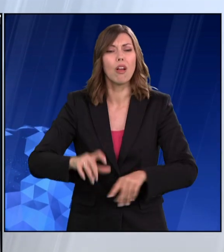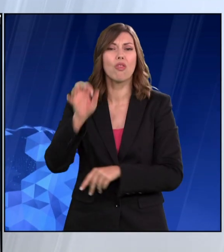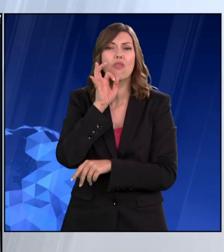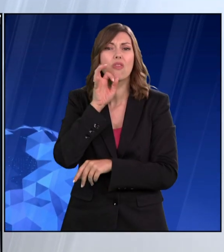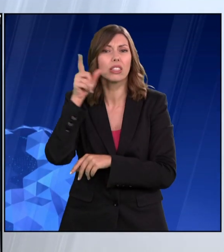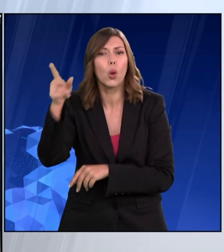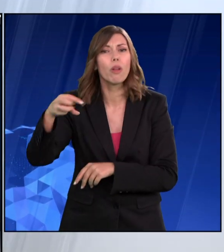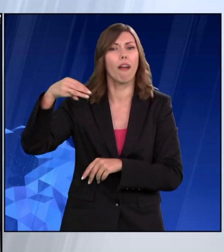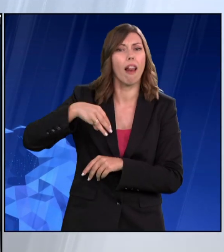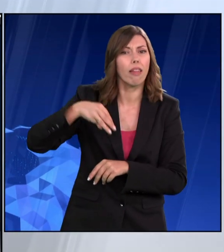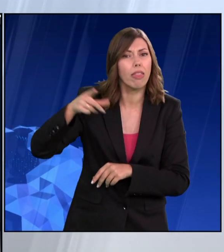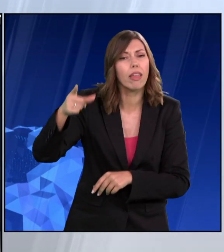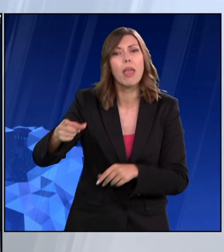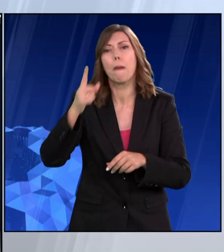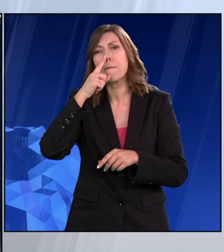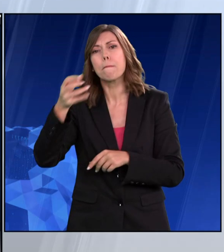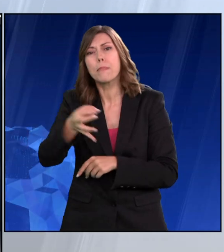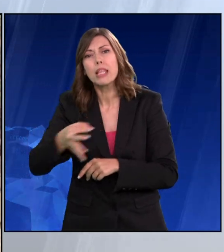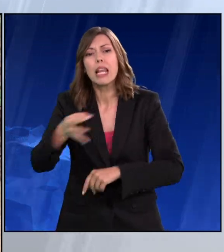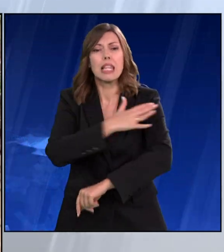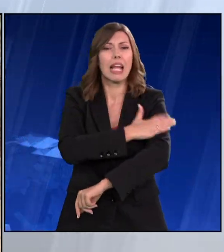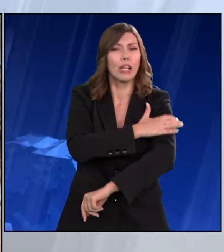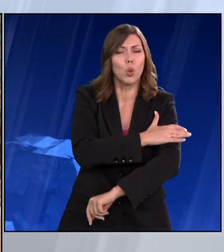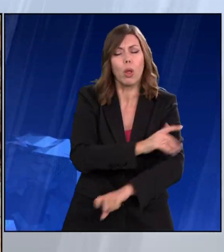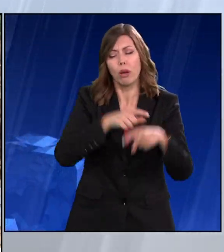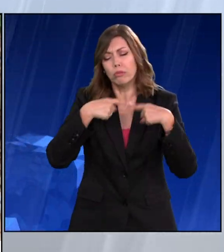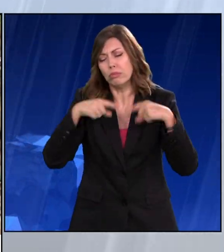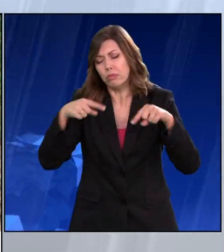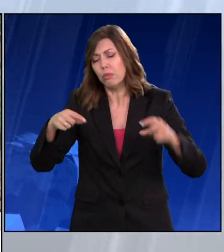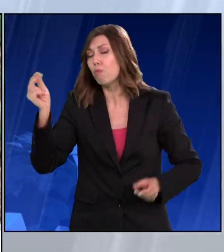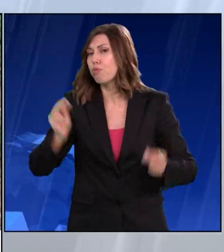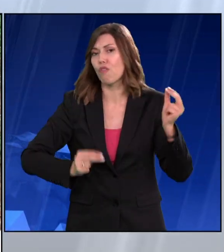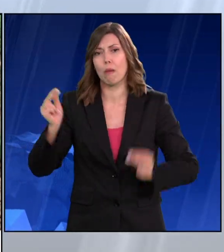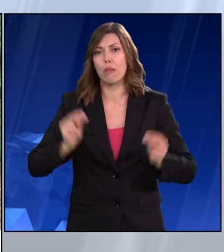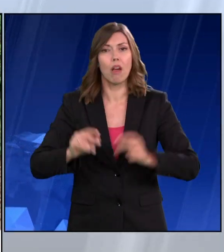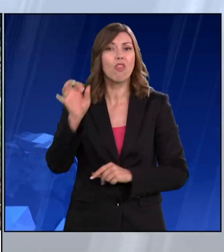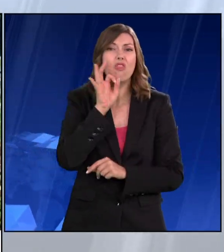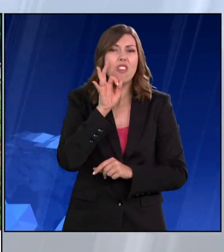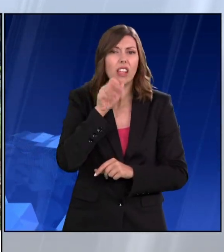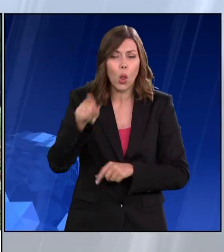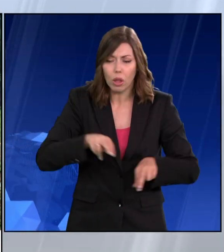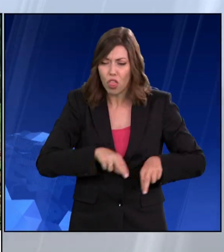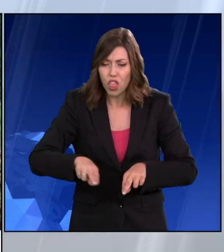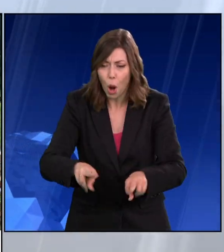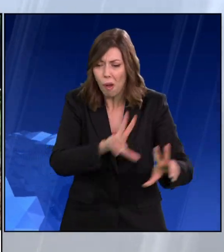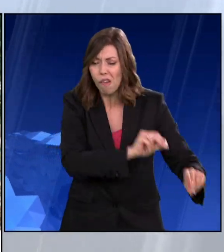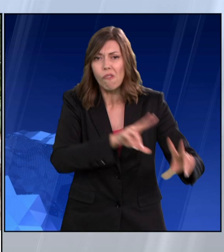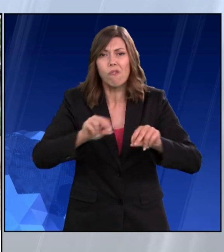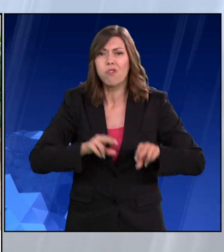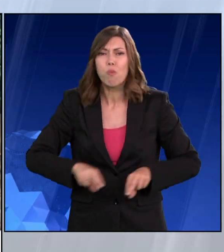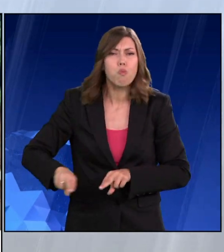σε αρκετές περιοχές εντοπίζονται σοβαρά προβλήματα. Στη Θεσσαλονίκη ποτάμια έγιναν οι δρόμοι, στα ανατολικά αλλά και στα δυτικά της